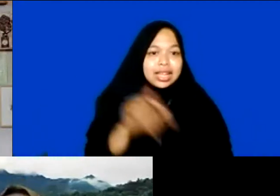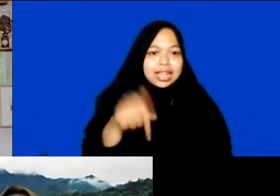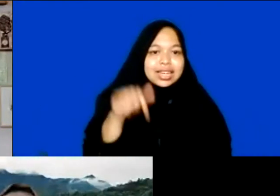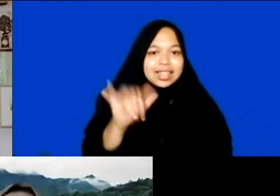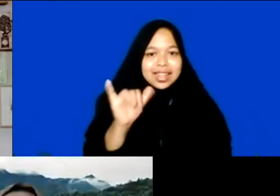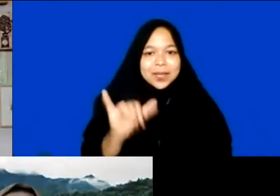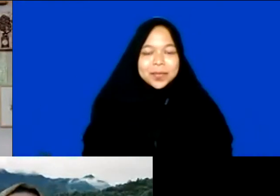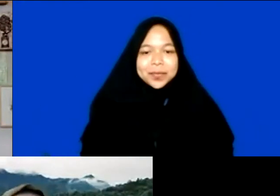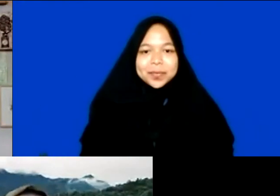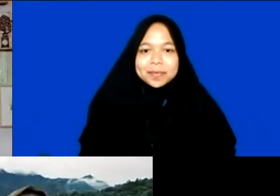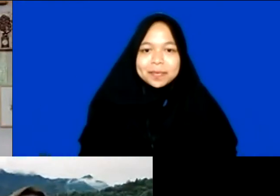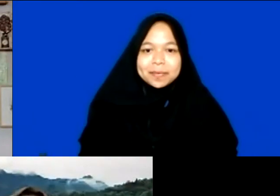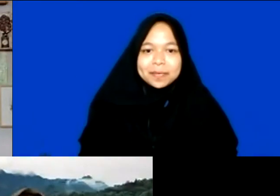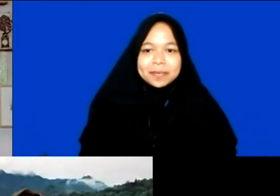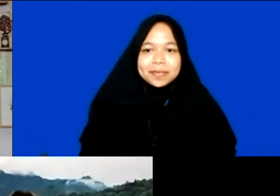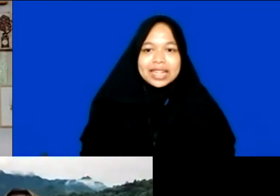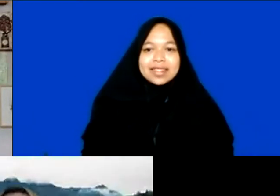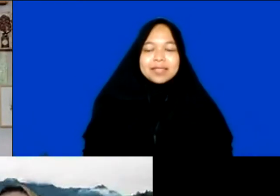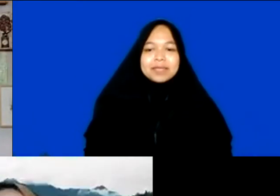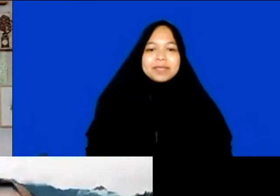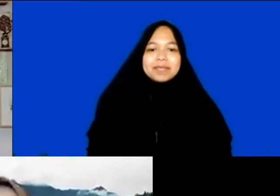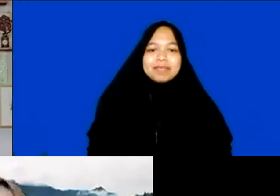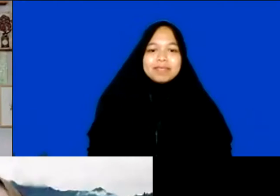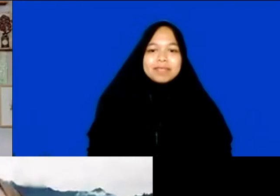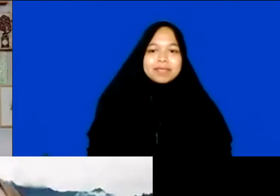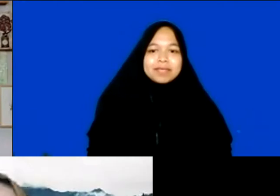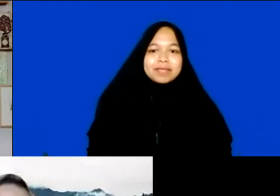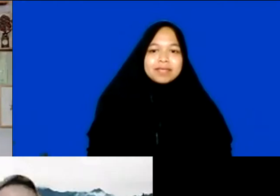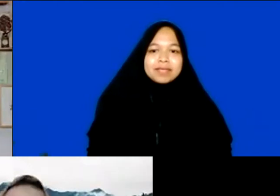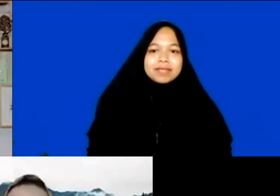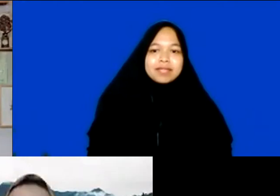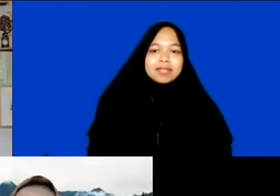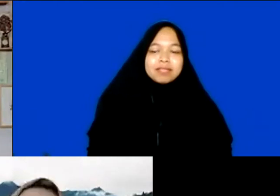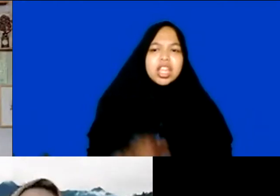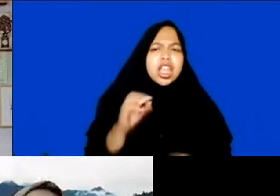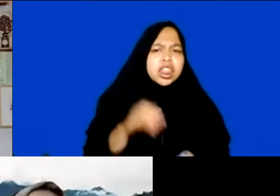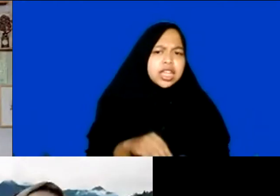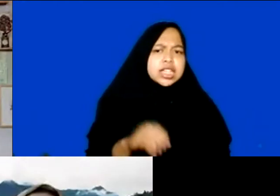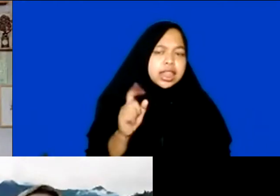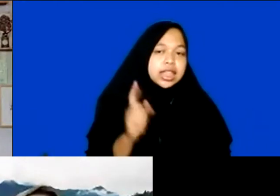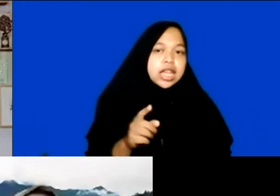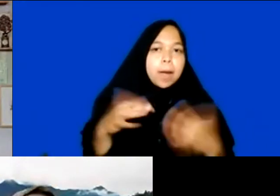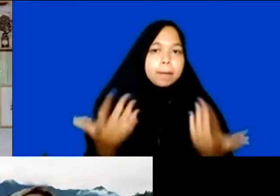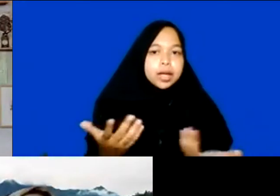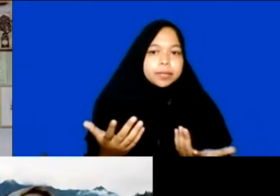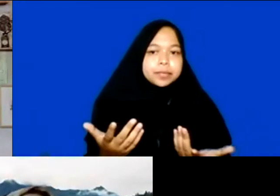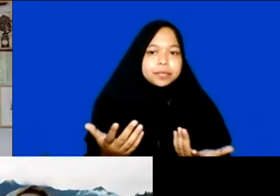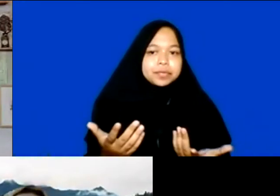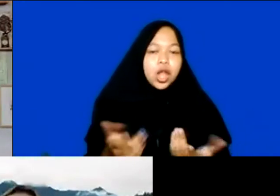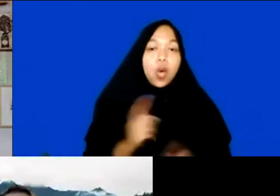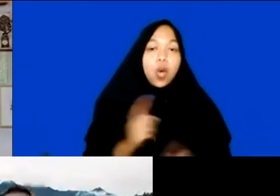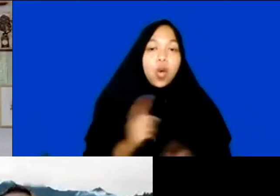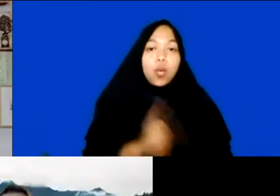untuk bincang-bincang kita pada sore hari ini. Intinya dari Mas Kirei itu adalah ketika kalian